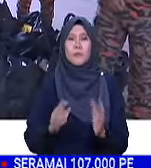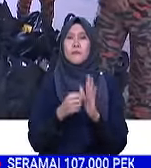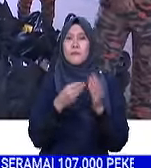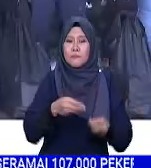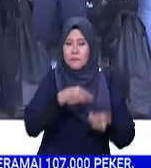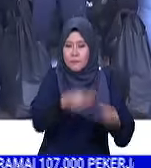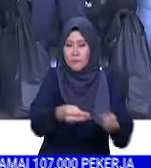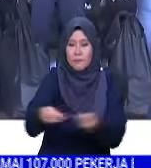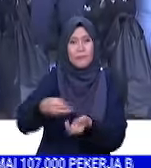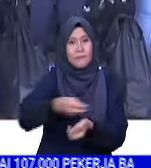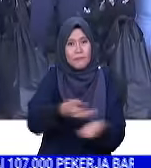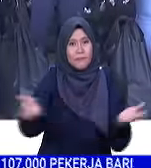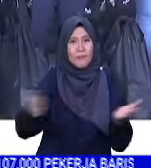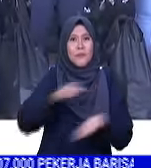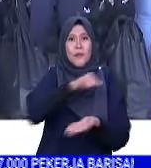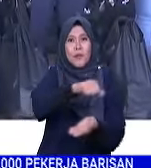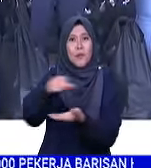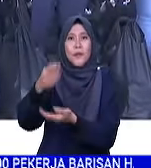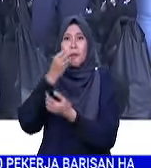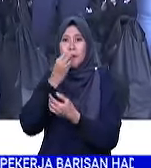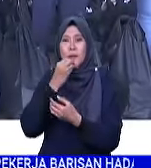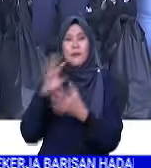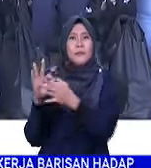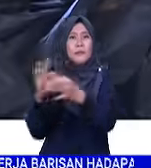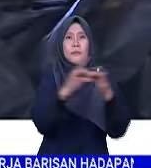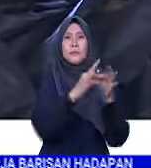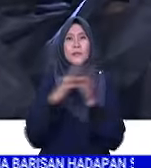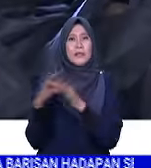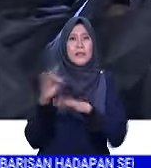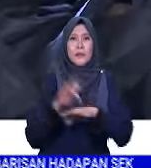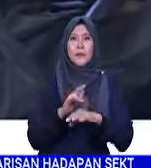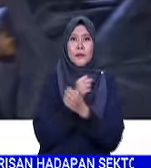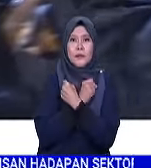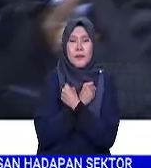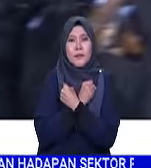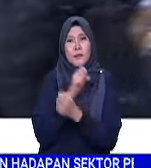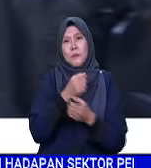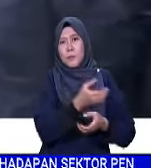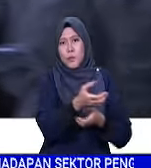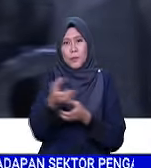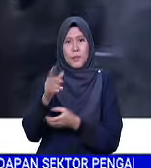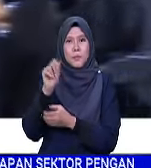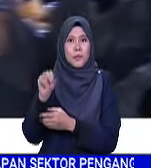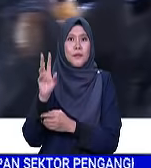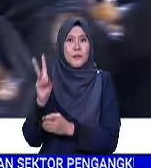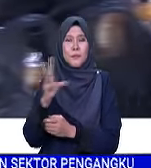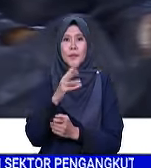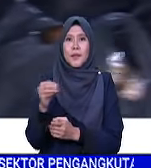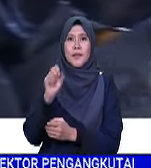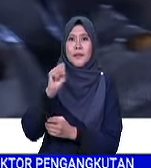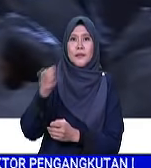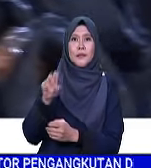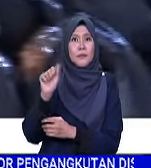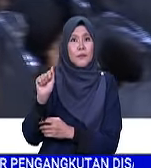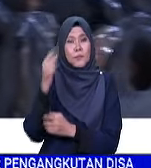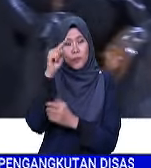simbolik pengagihan bakul makanan sempena program kolaborasi Sentuhan Kasih Bomba Zon 6 dan NSJA di Balai Bomba